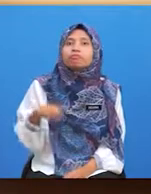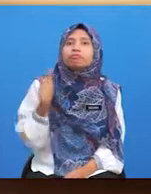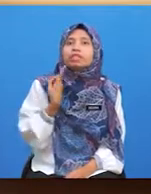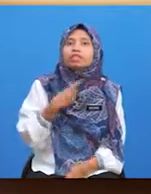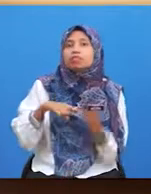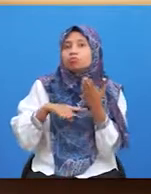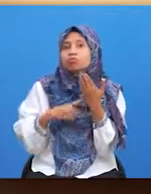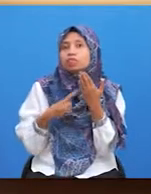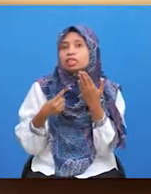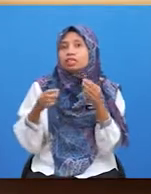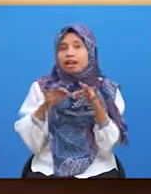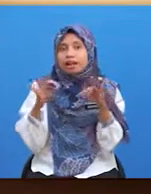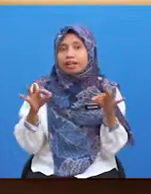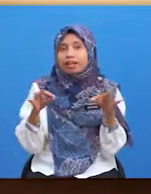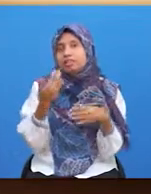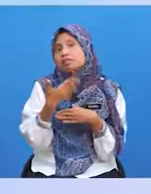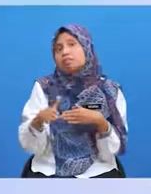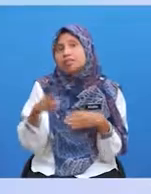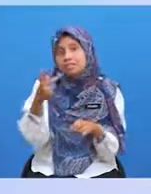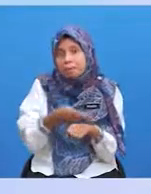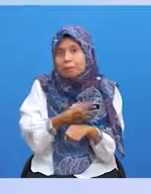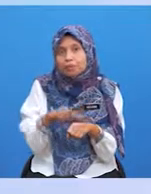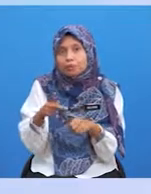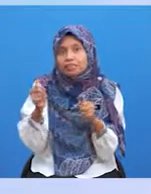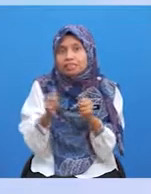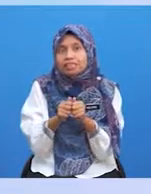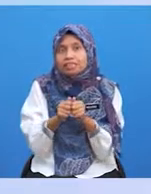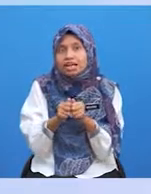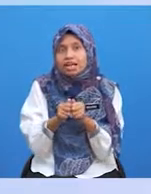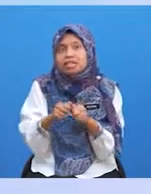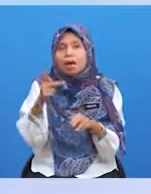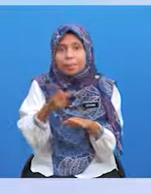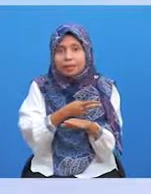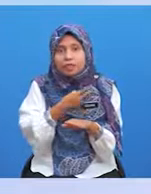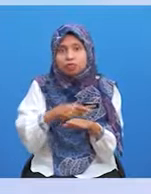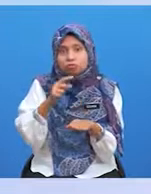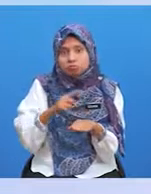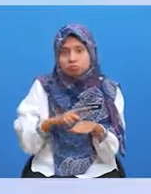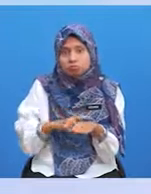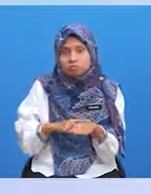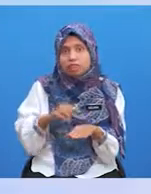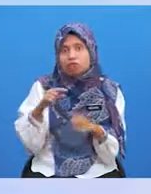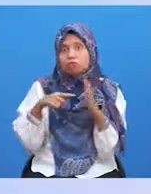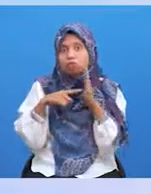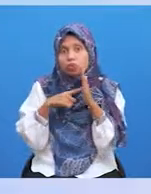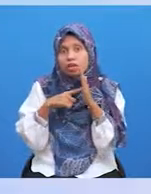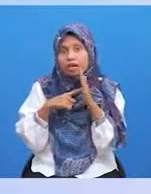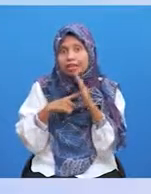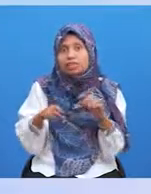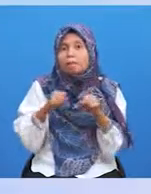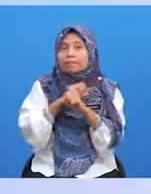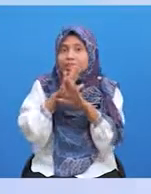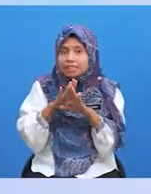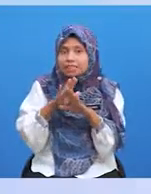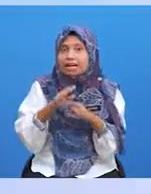mulakan ayat selepas pantun dengan pantun di atas menjelaskan